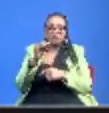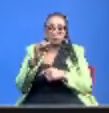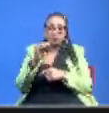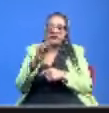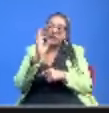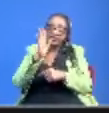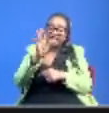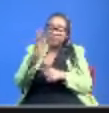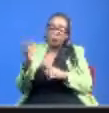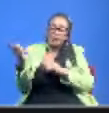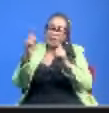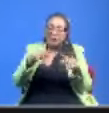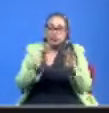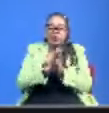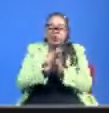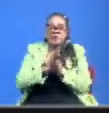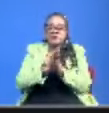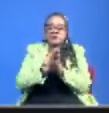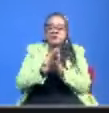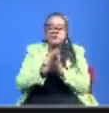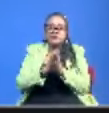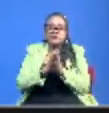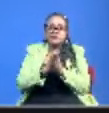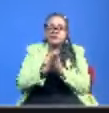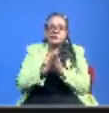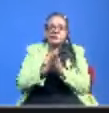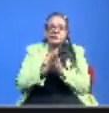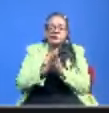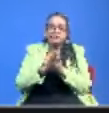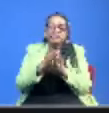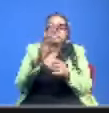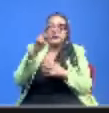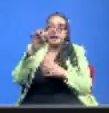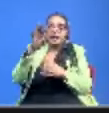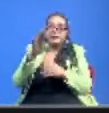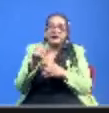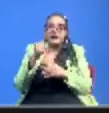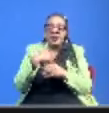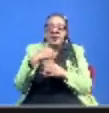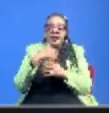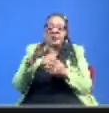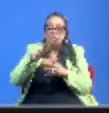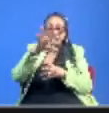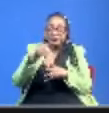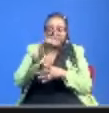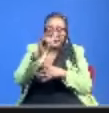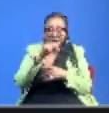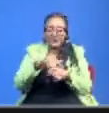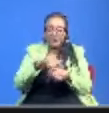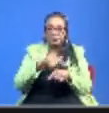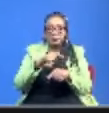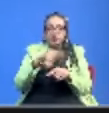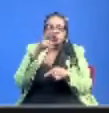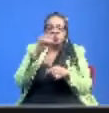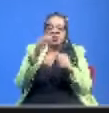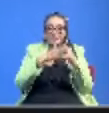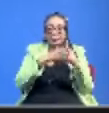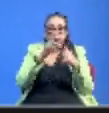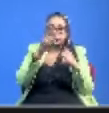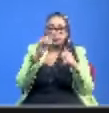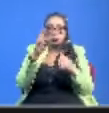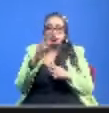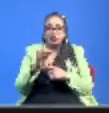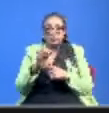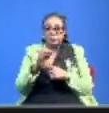Tobiko tumekuja pamoja. Ile kitu nastaajabisha, NEMA iliweka bajeti wakati hiyo ya